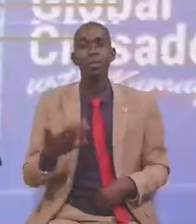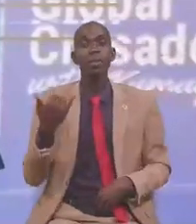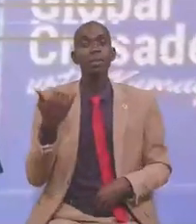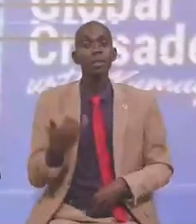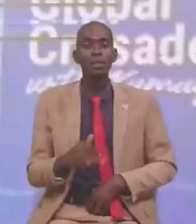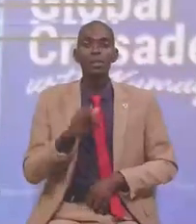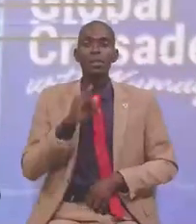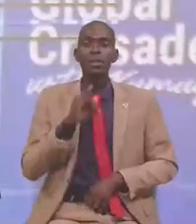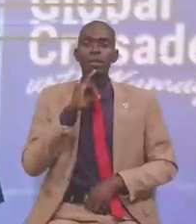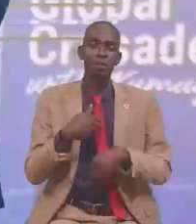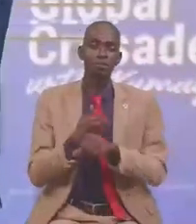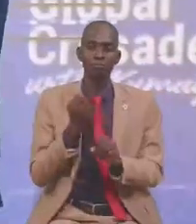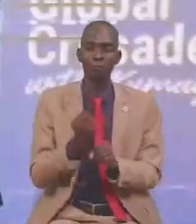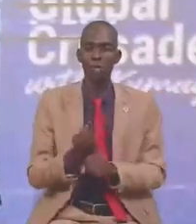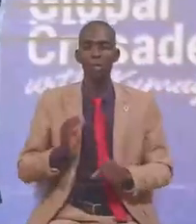tout cela